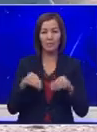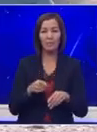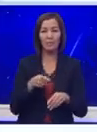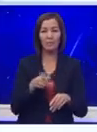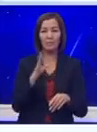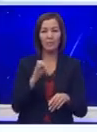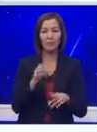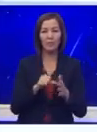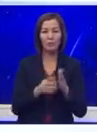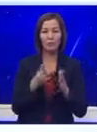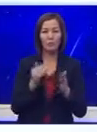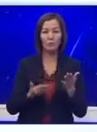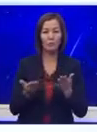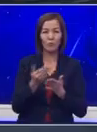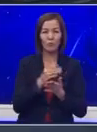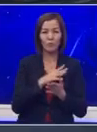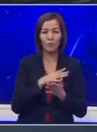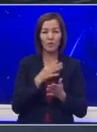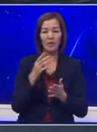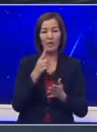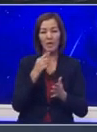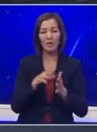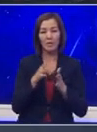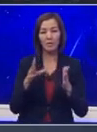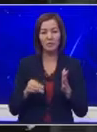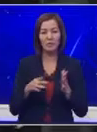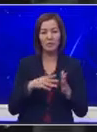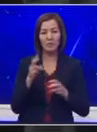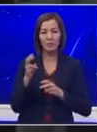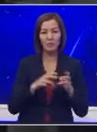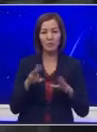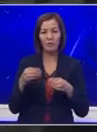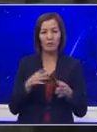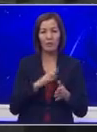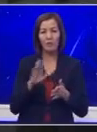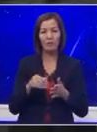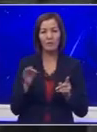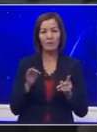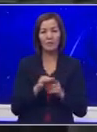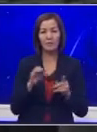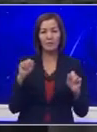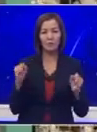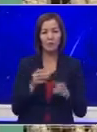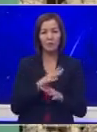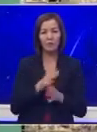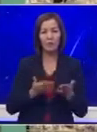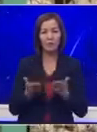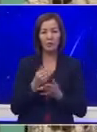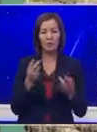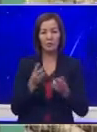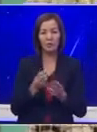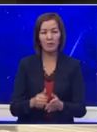гектардан 64,000 тонна қызылша алыпты. Қант қызылшасын Көксу қант зауытына тапсырып жатыр. Басты мақсат – күн суытпай егінді ысырапсыз жинап